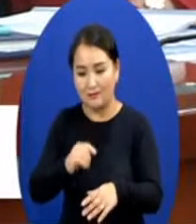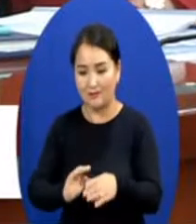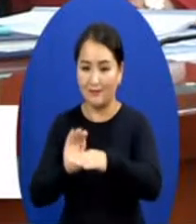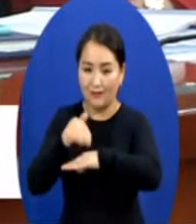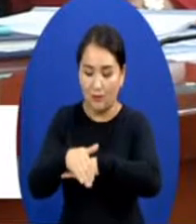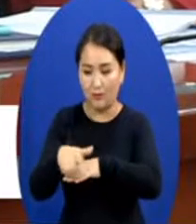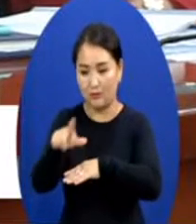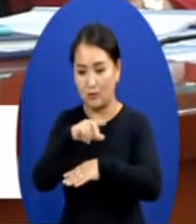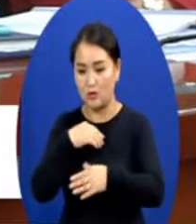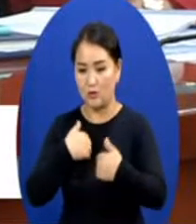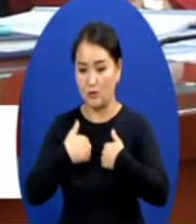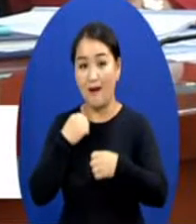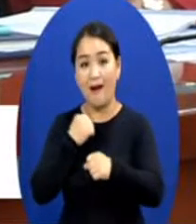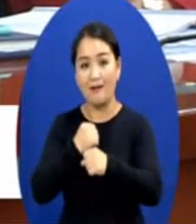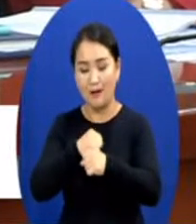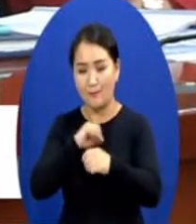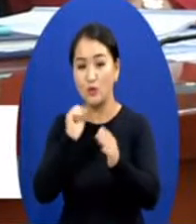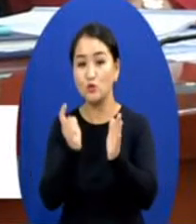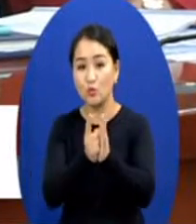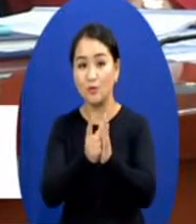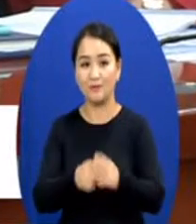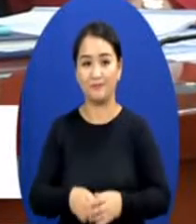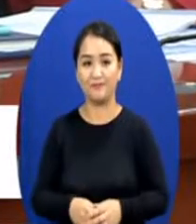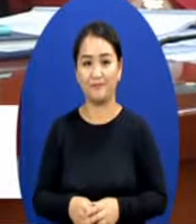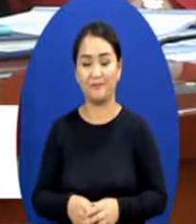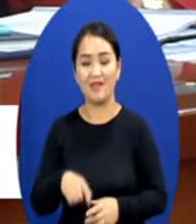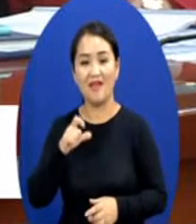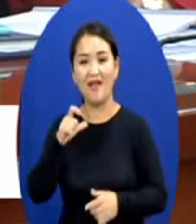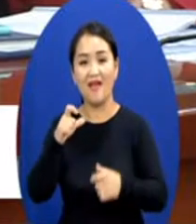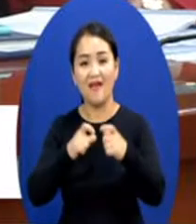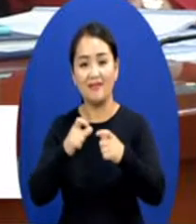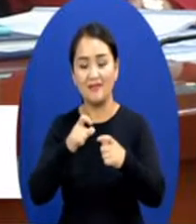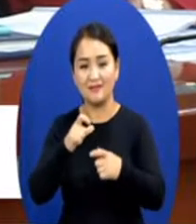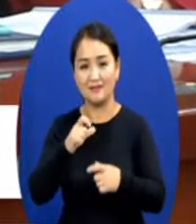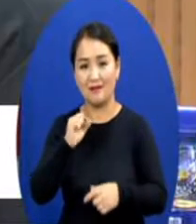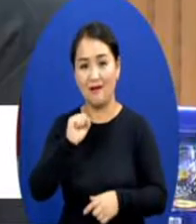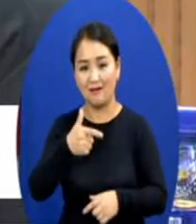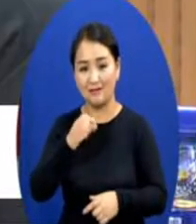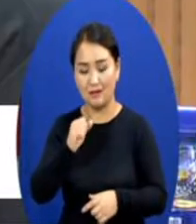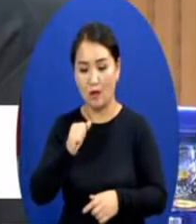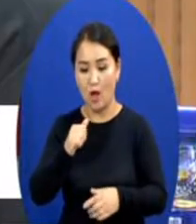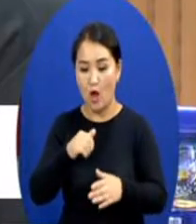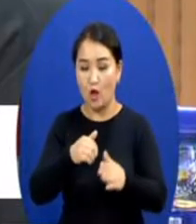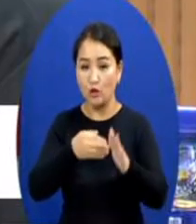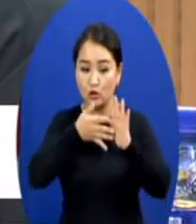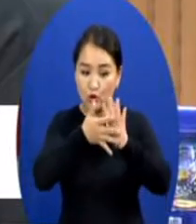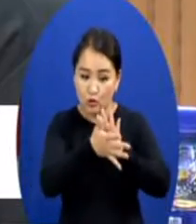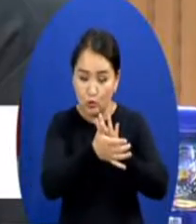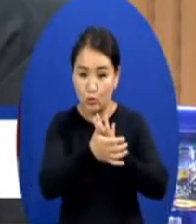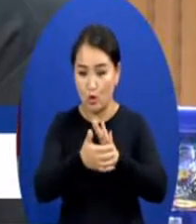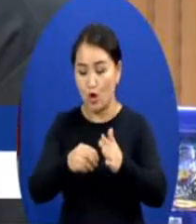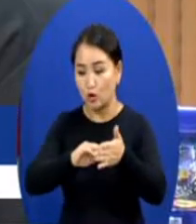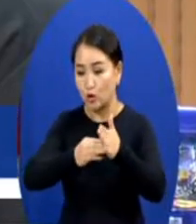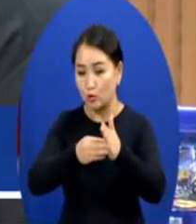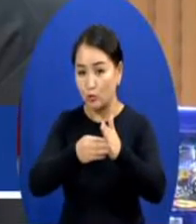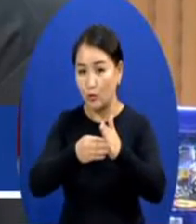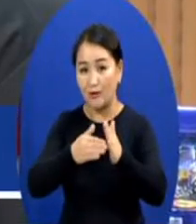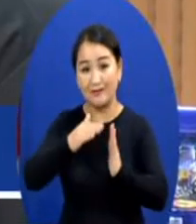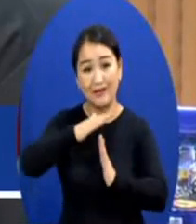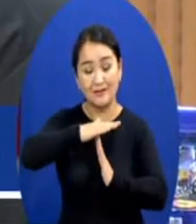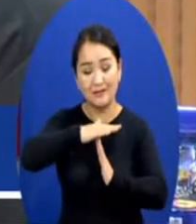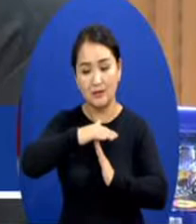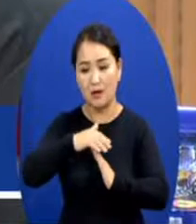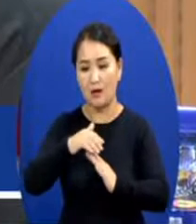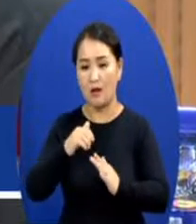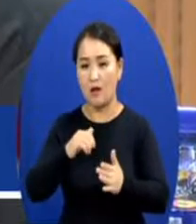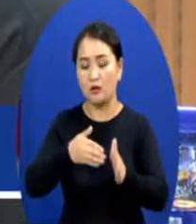байгаа гээ. Эдийн засаг агссан. Төсөв төлөвлөгөө тасарч байгаа. Улсын төсөв олдогдлоо гарч байгаа